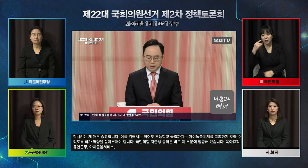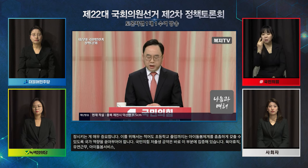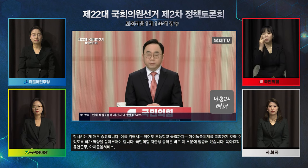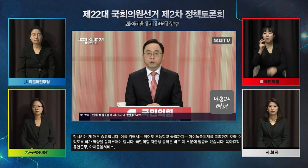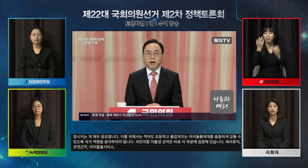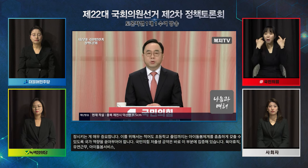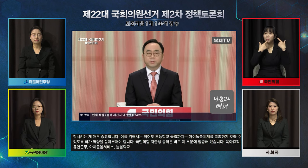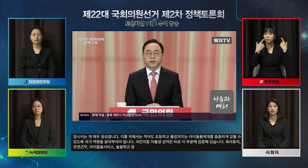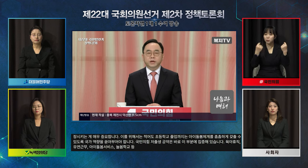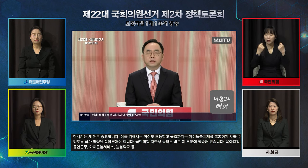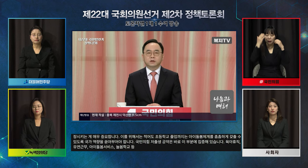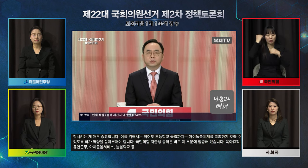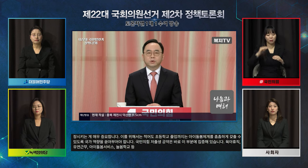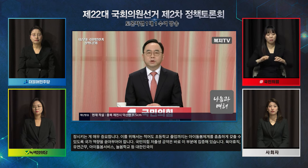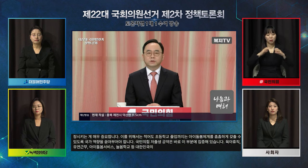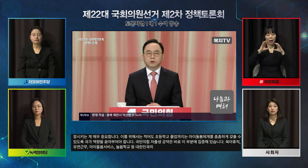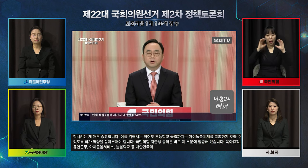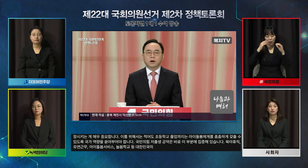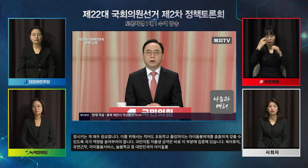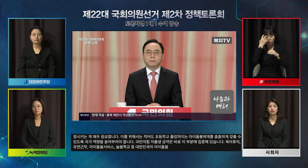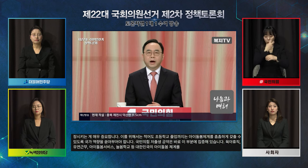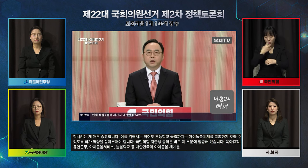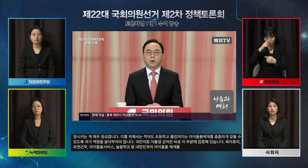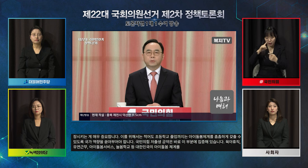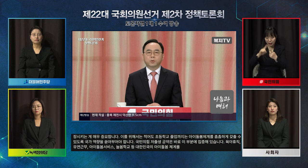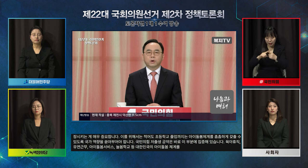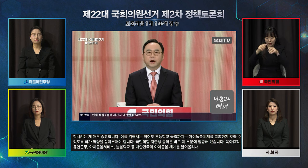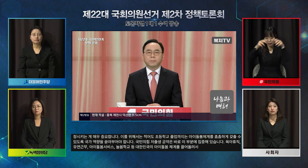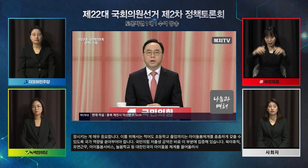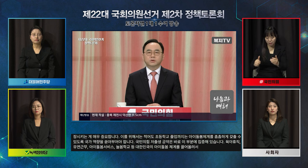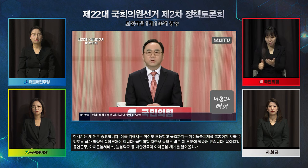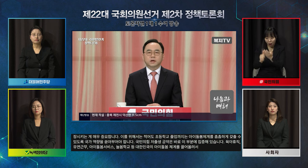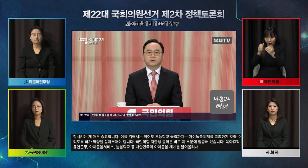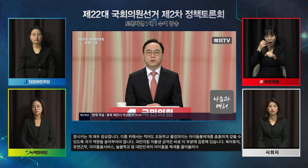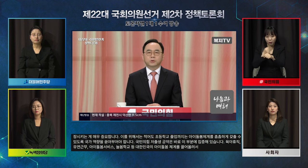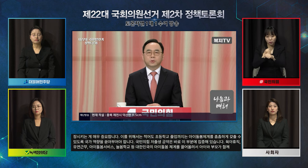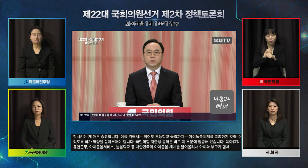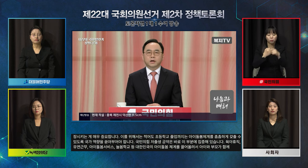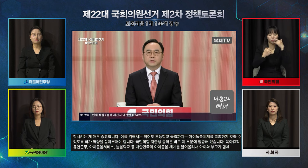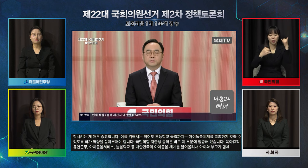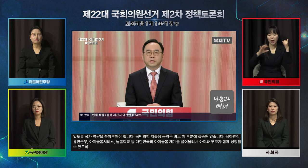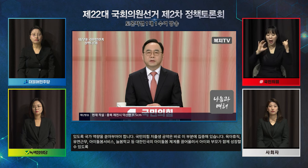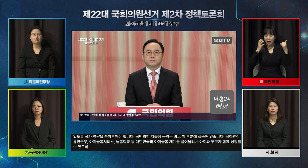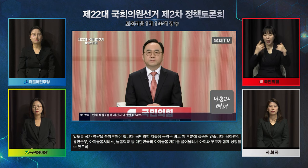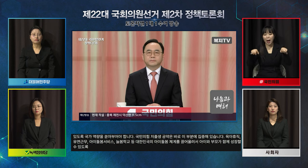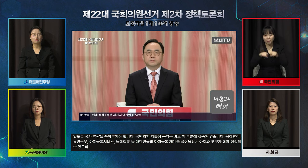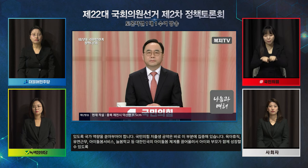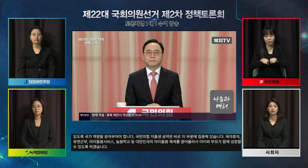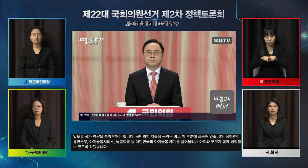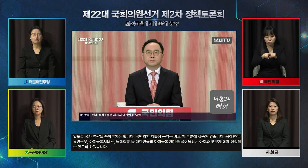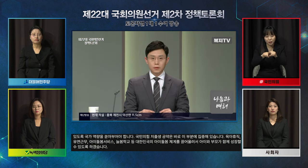대한민국의 아이돌봄 체계를 끌어올려서 아이와 부모가 함께 성장할 수 있도록 하겠습니다.